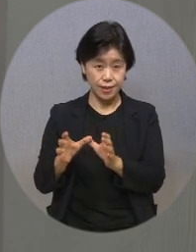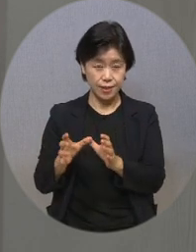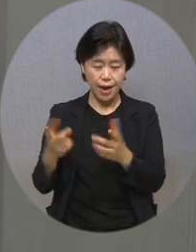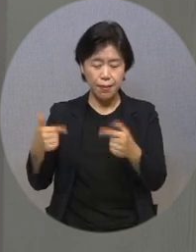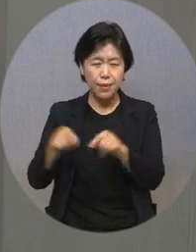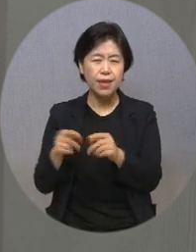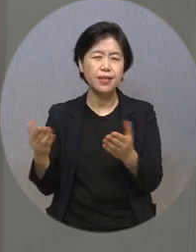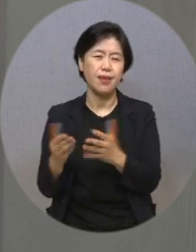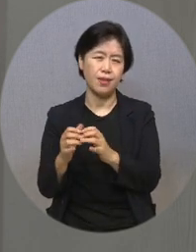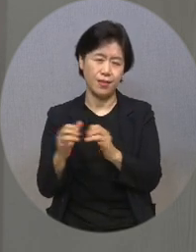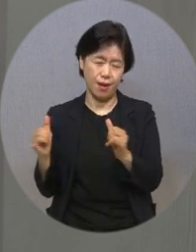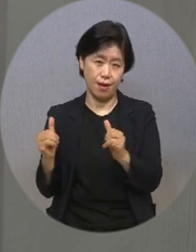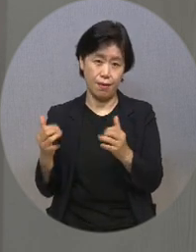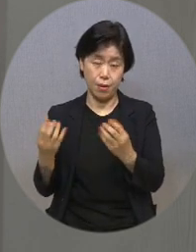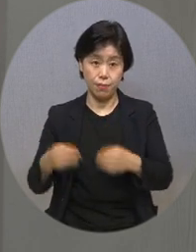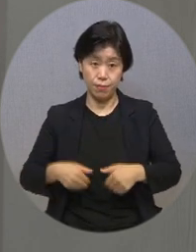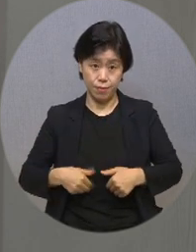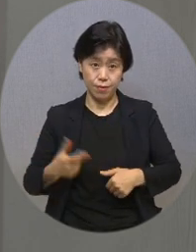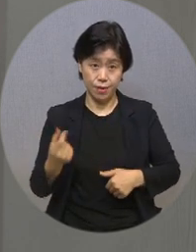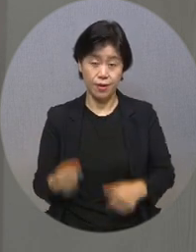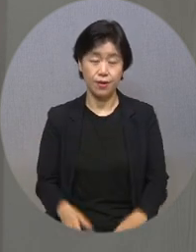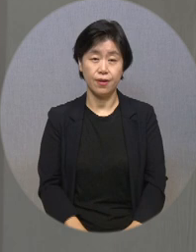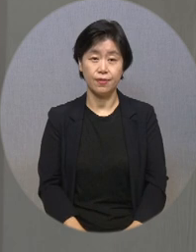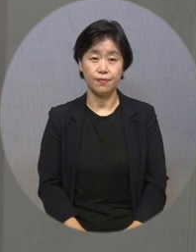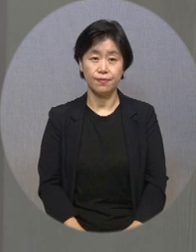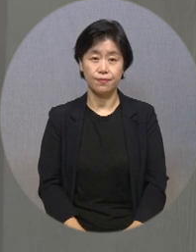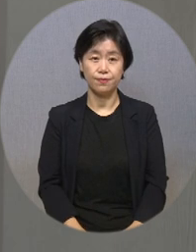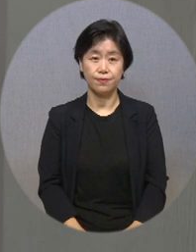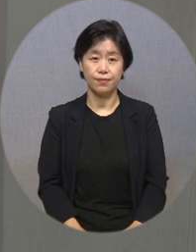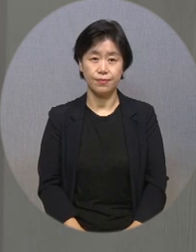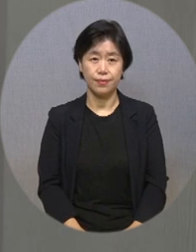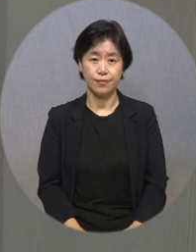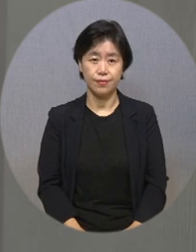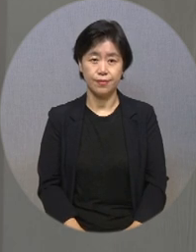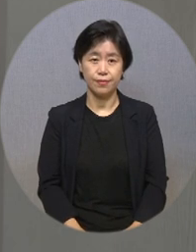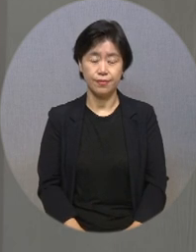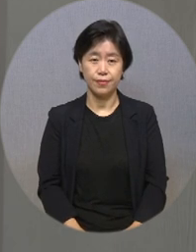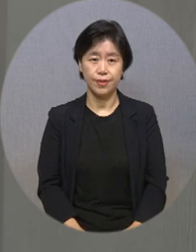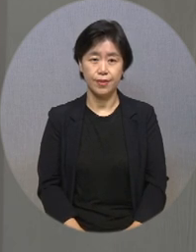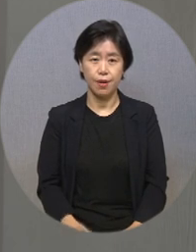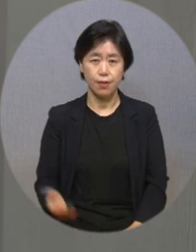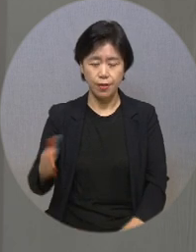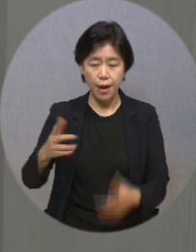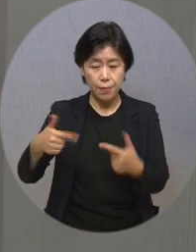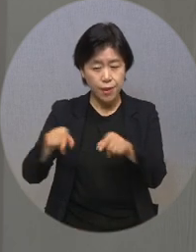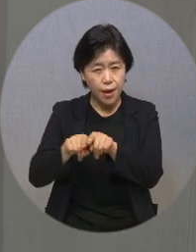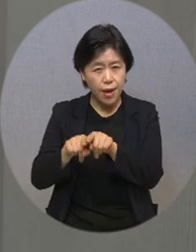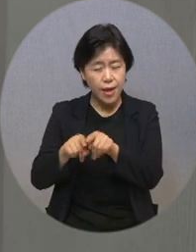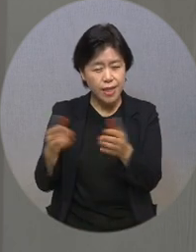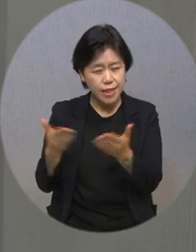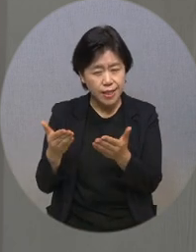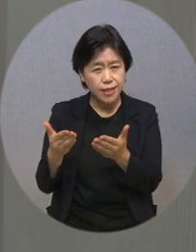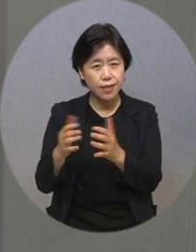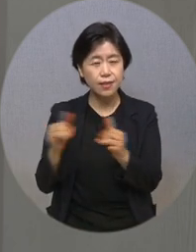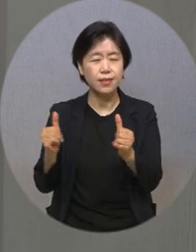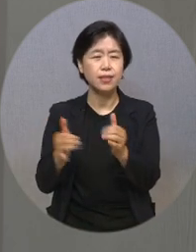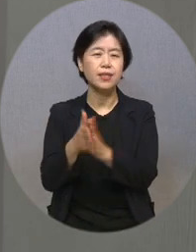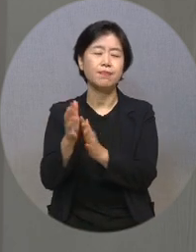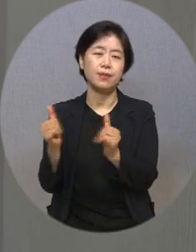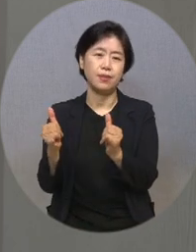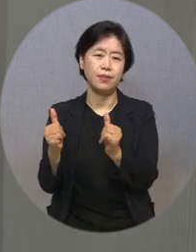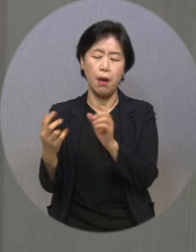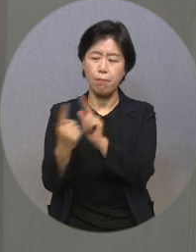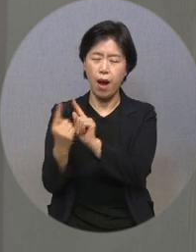되는데 그런 이제 나눔에 참여를 할 수 있는 그 시민들을 만날 수 있는 기회가 적었다는 거, 또 아이들을 위한